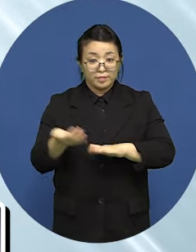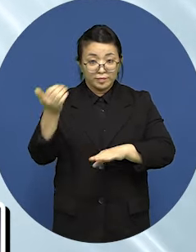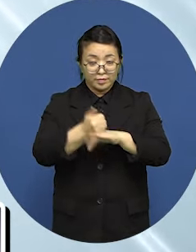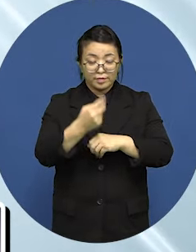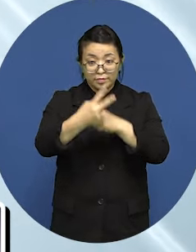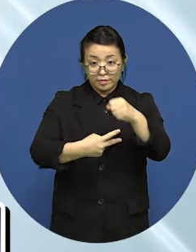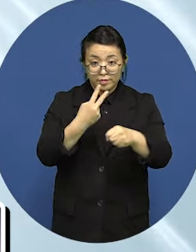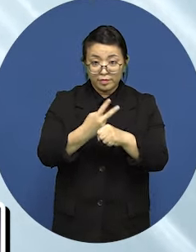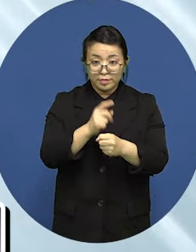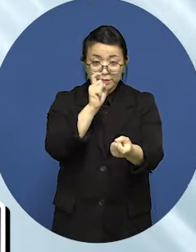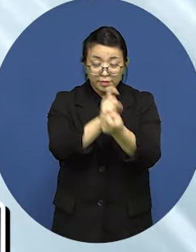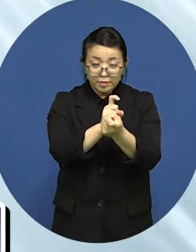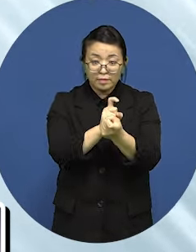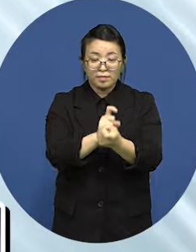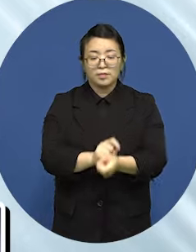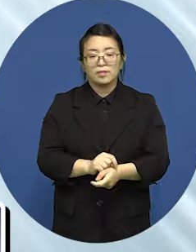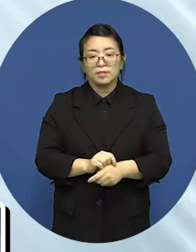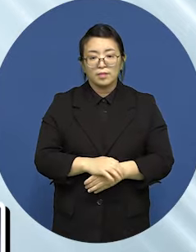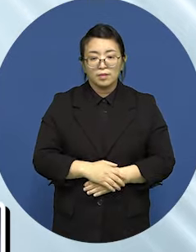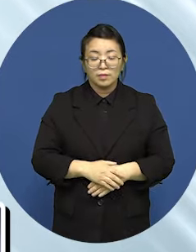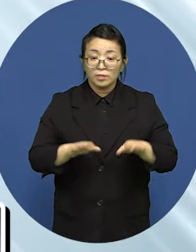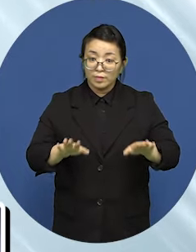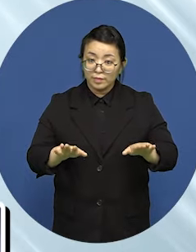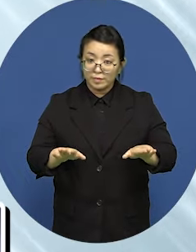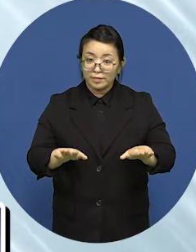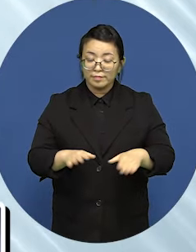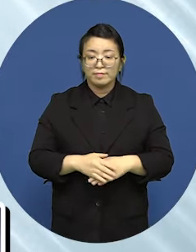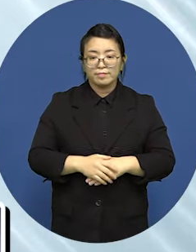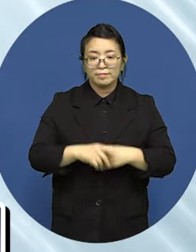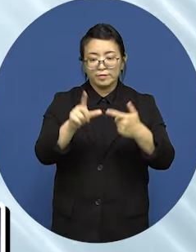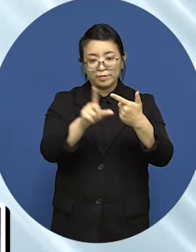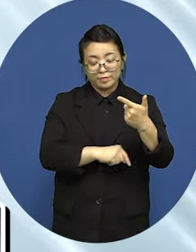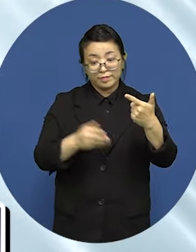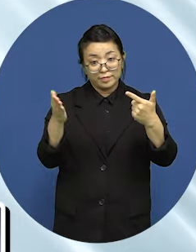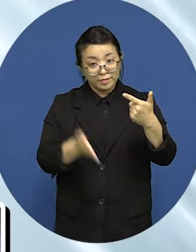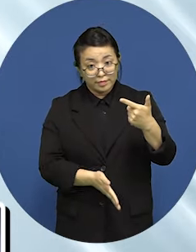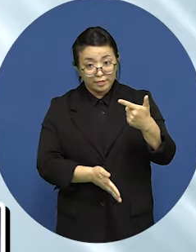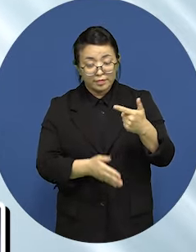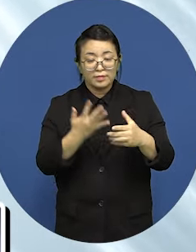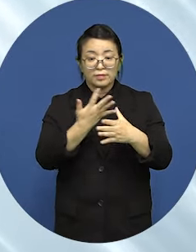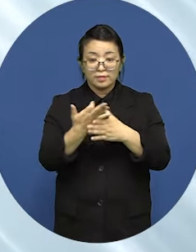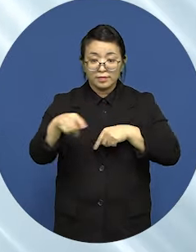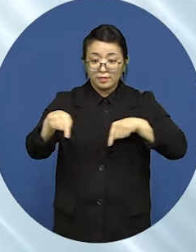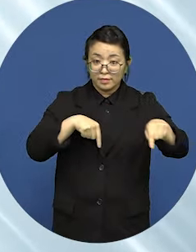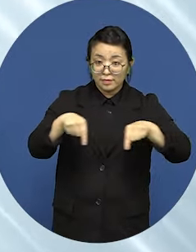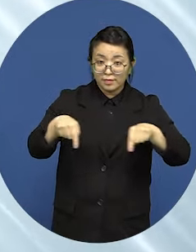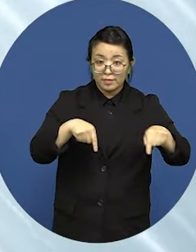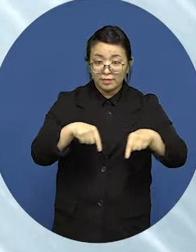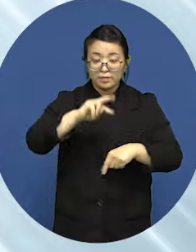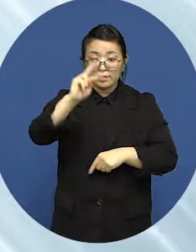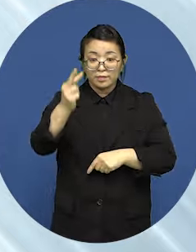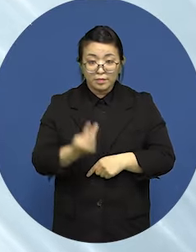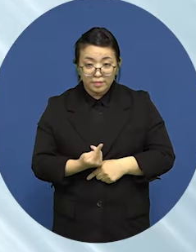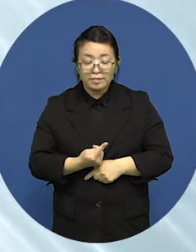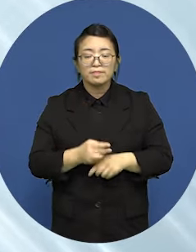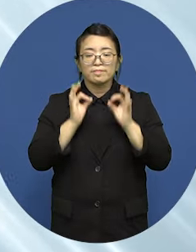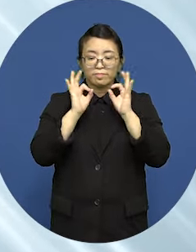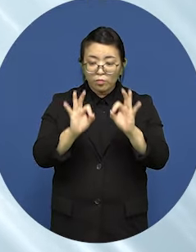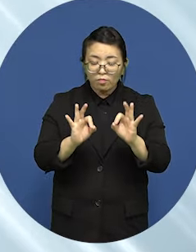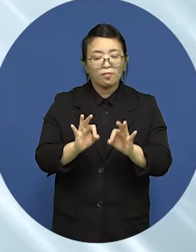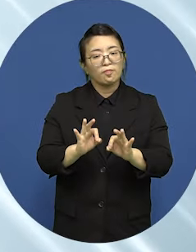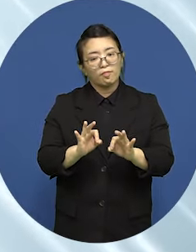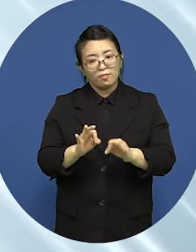맞이했는데요. 오늘은 쉼없이 달려온 전반기의 양산시정을 되짚어보는 시간을 가져볼까 합니다. 경제,